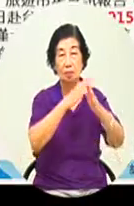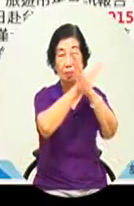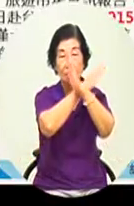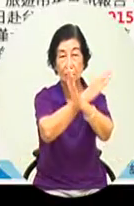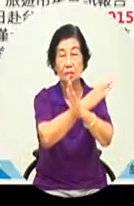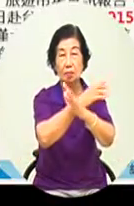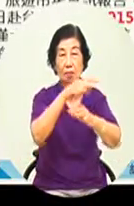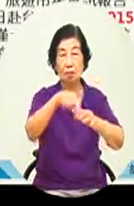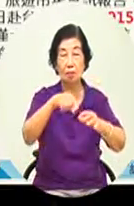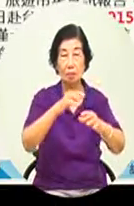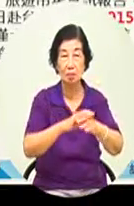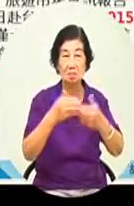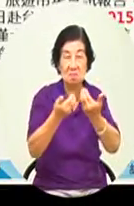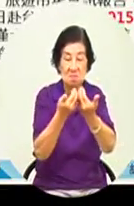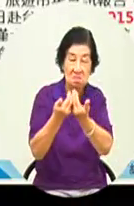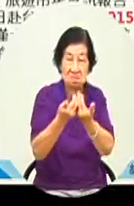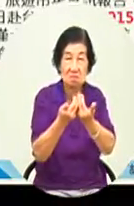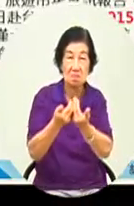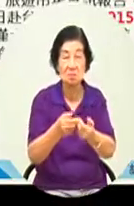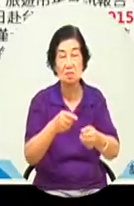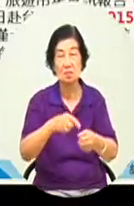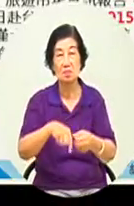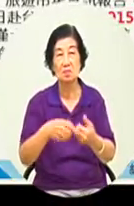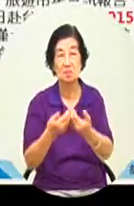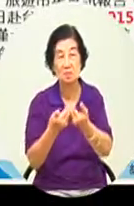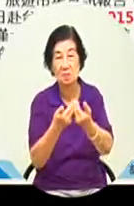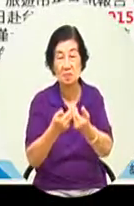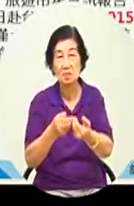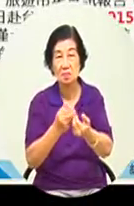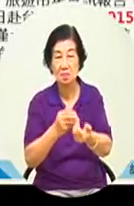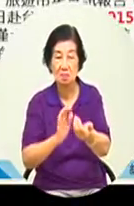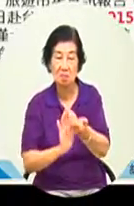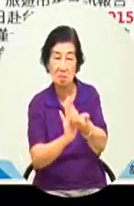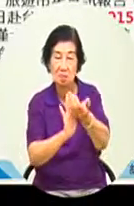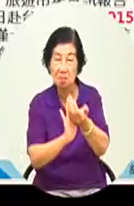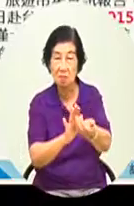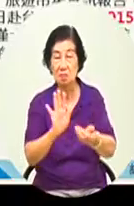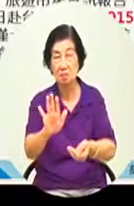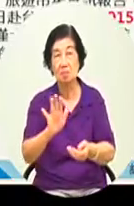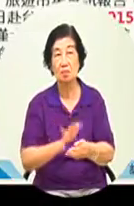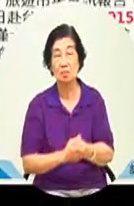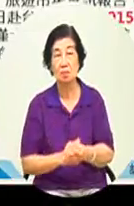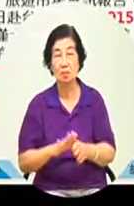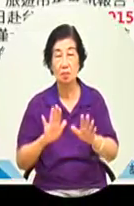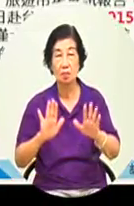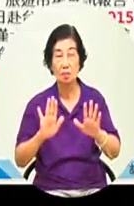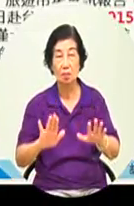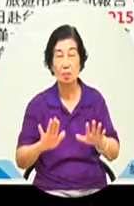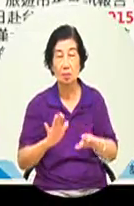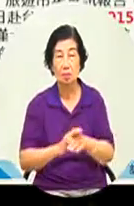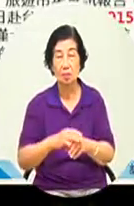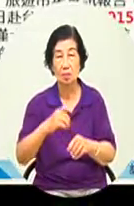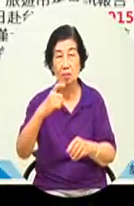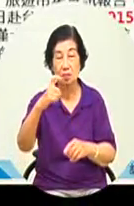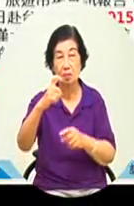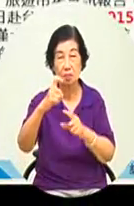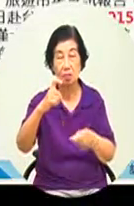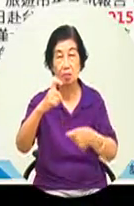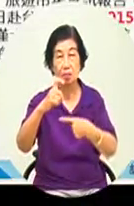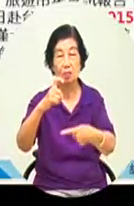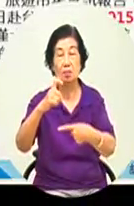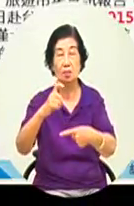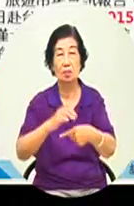路。根本就不用走，人后面就把你杀个杀个的往前走了。但是今年的10月4号，我们看到我们的六合夜